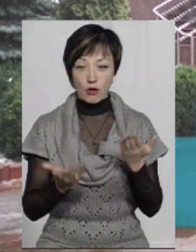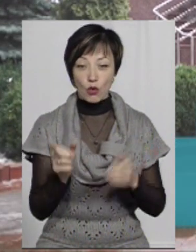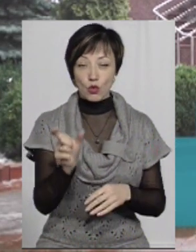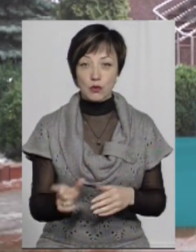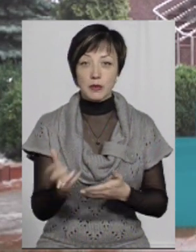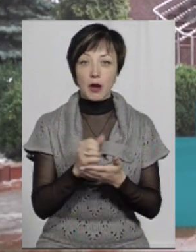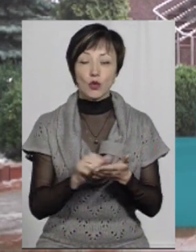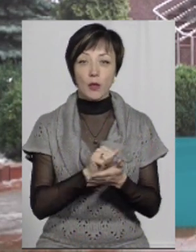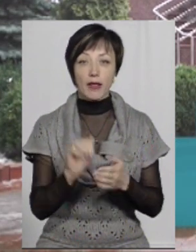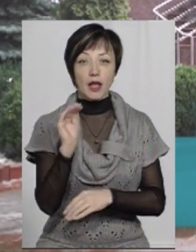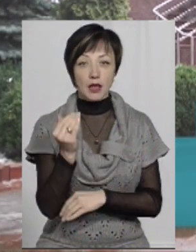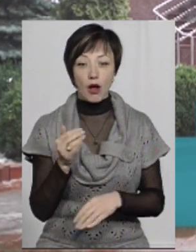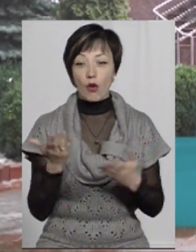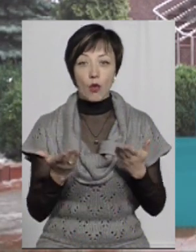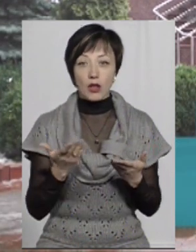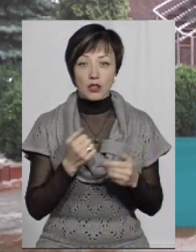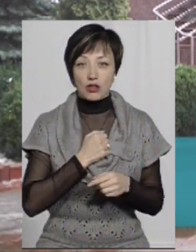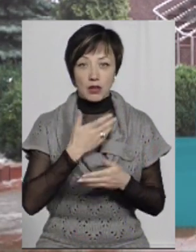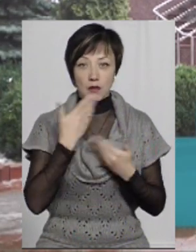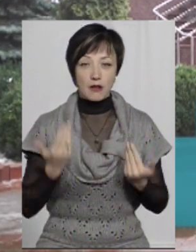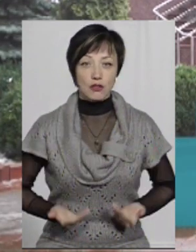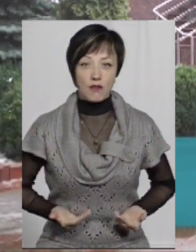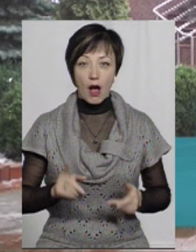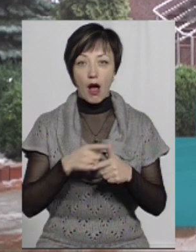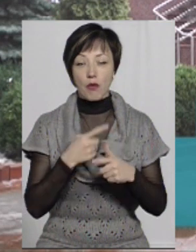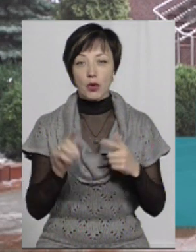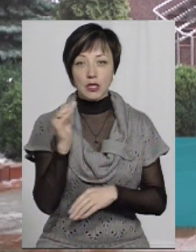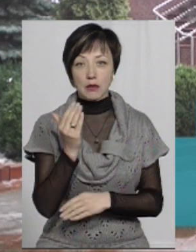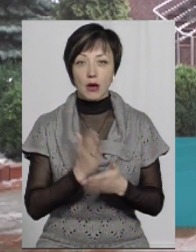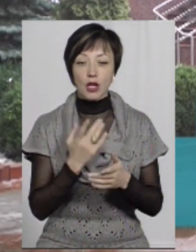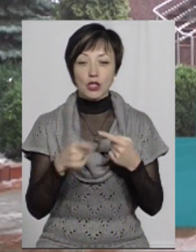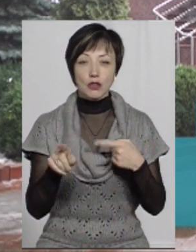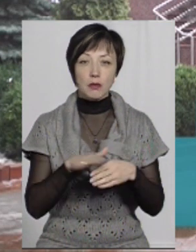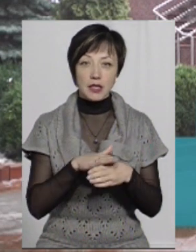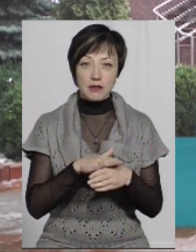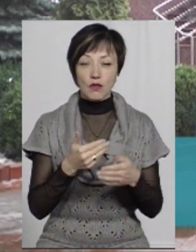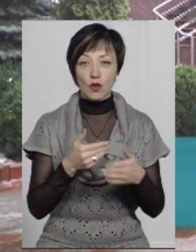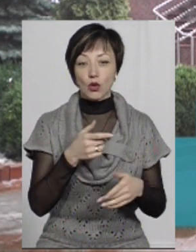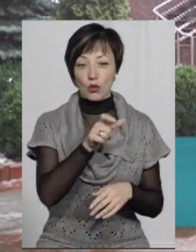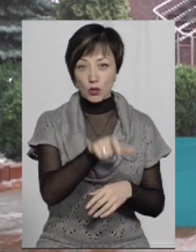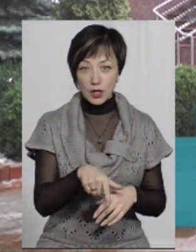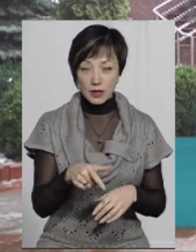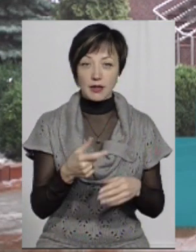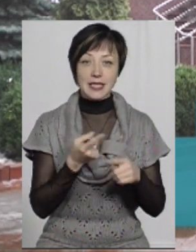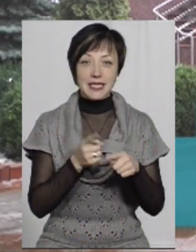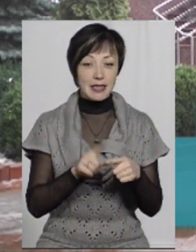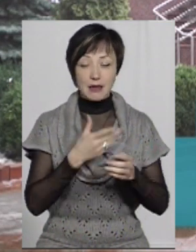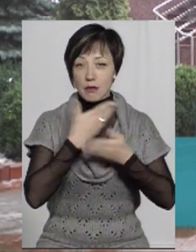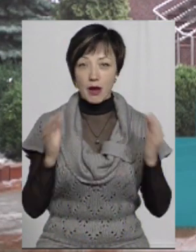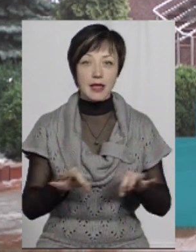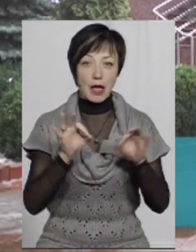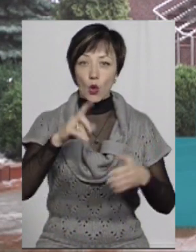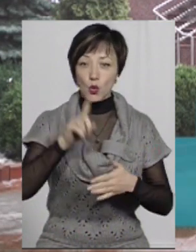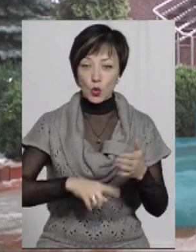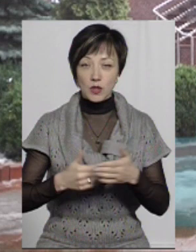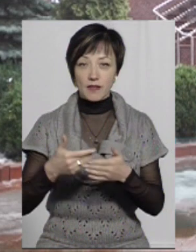збирає документи на дитину, якої вже, на жаль, немає в живих, або дитина, яка має іншу фамілію від особи, яка збирає кошти, і в цієї особи немає ніякого доручення